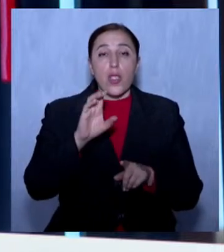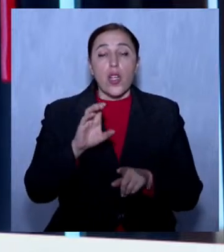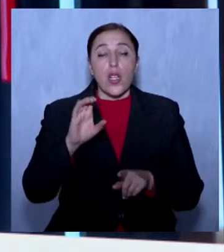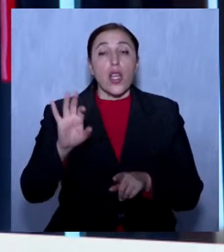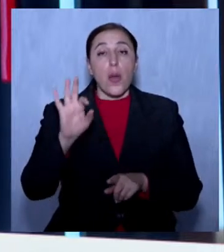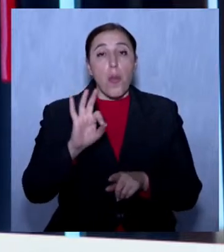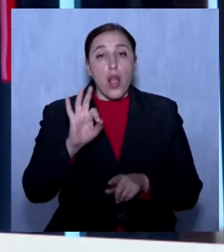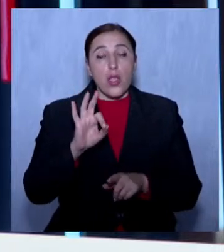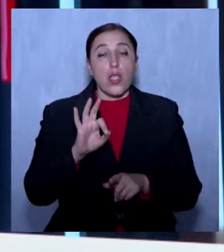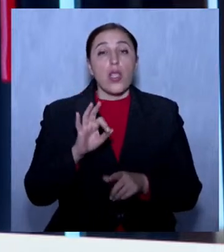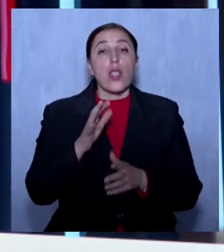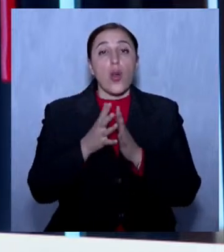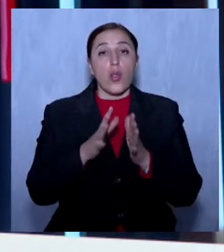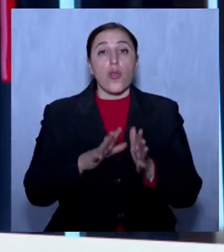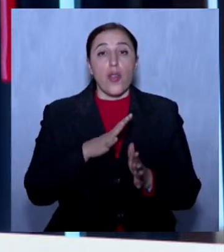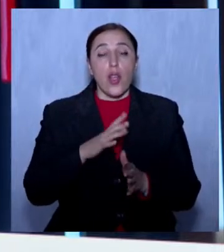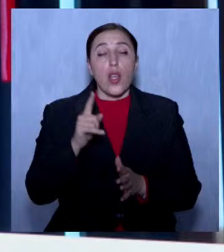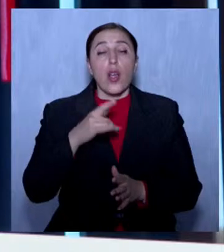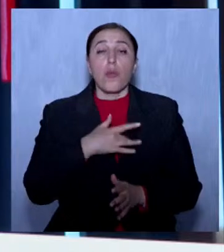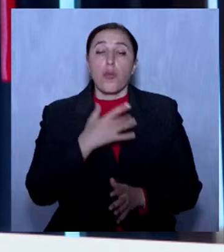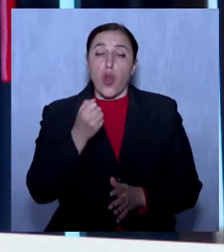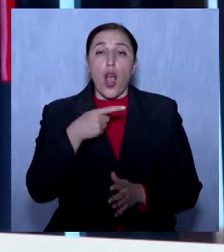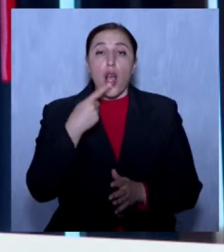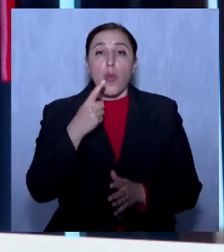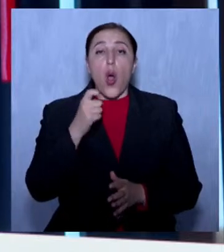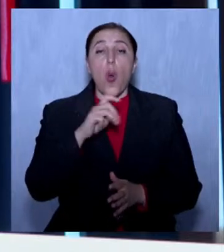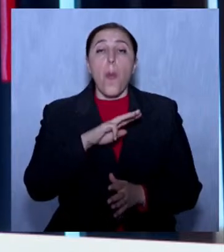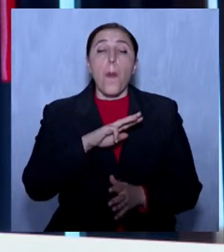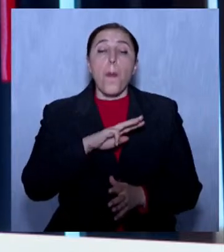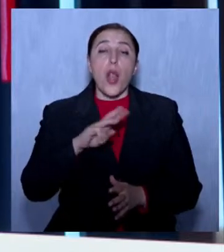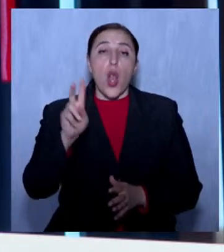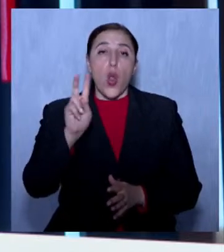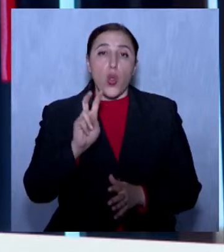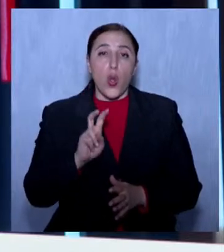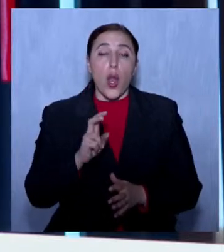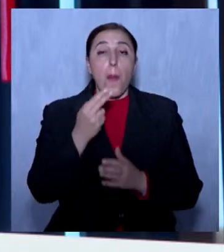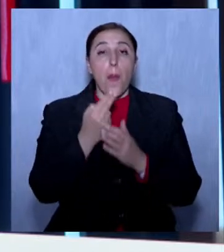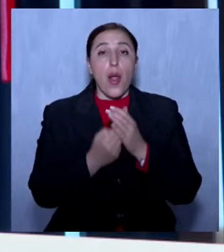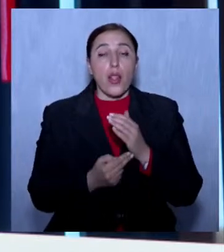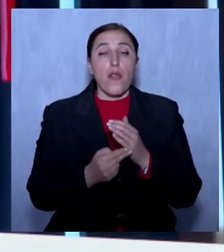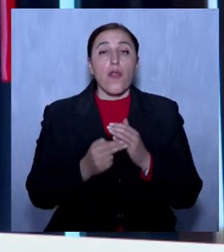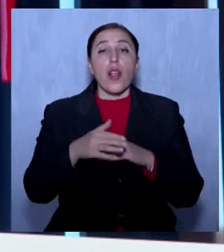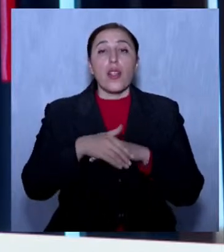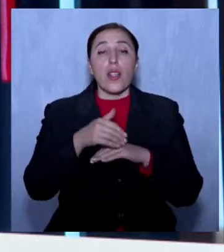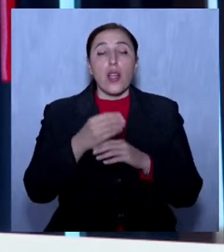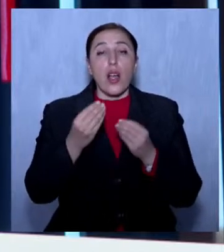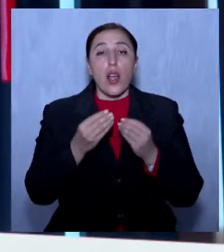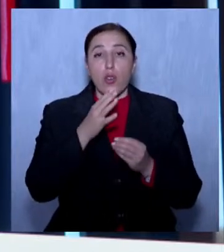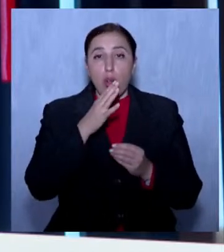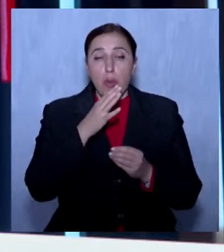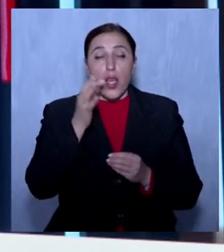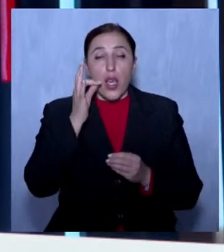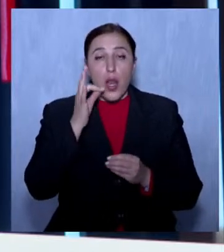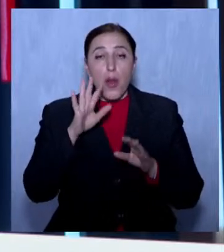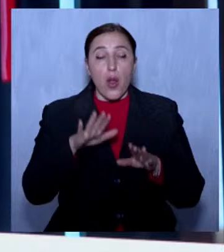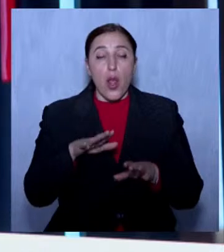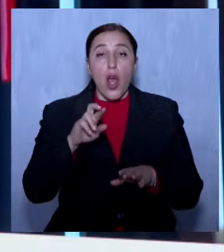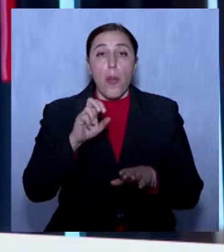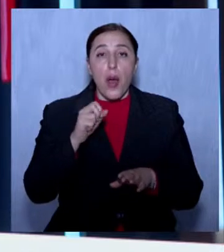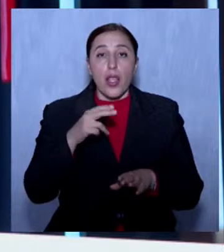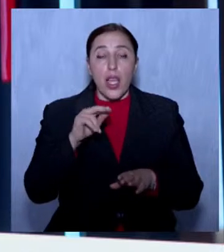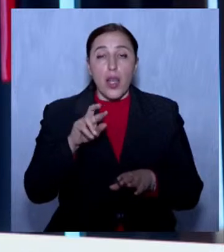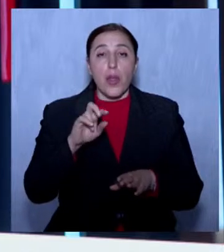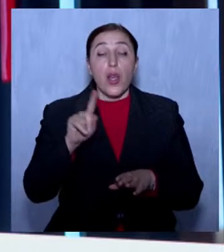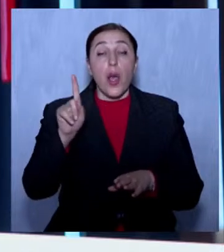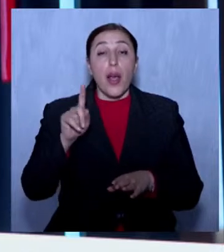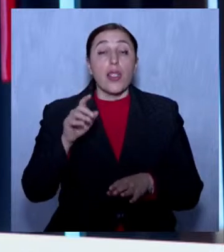Սարգսյանին, ընդդերով թե վերջինս 100 միլիոն դոլար է պարտվել խաղատներում, այդ թվում Բադեն-Բադենում։ Չուշացավ Սարգսյանի